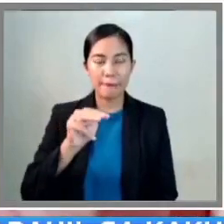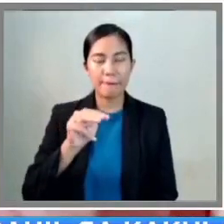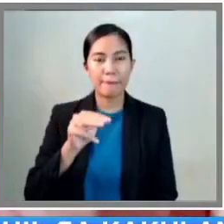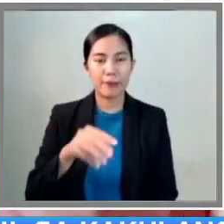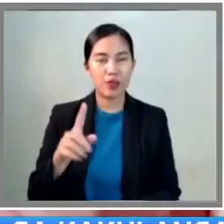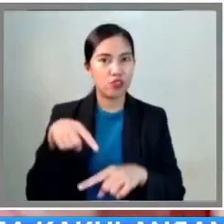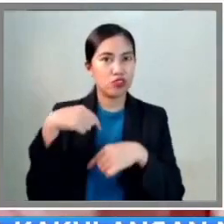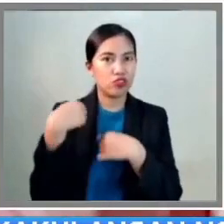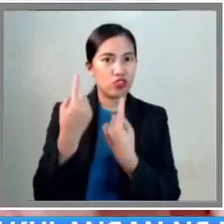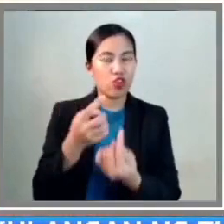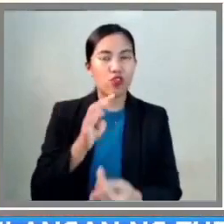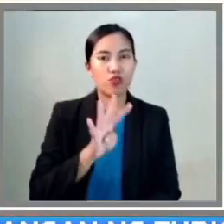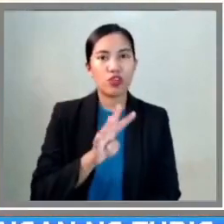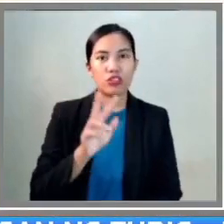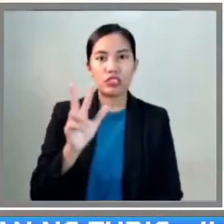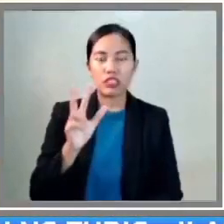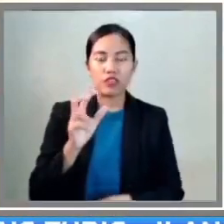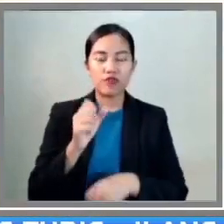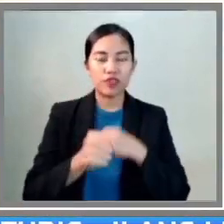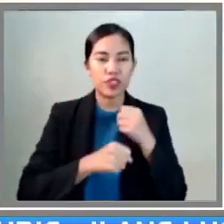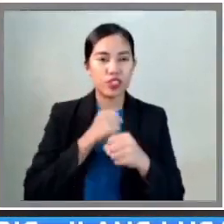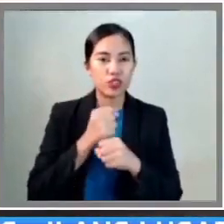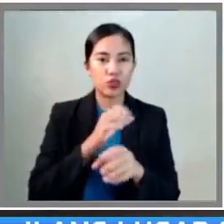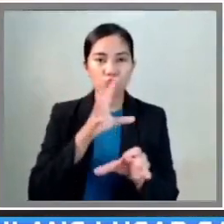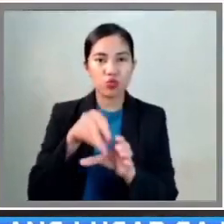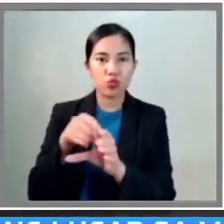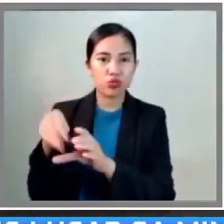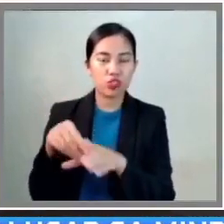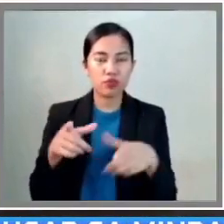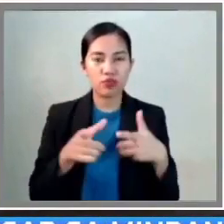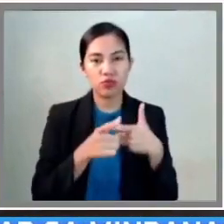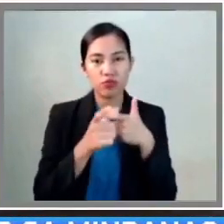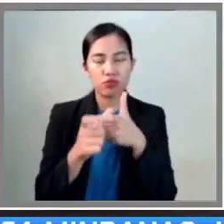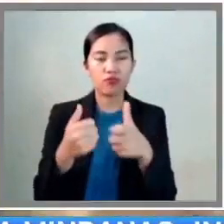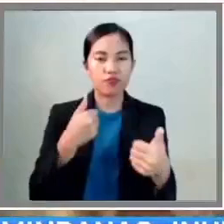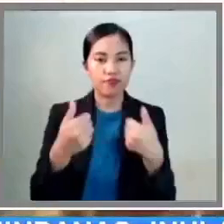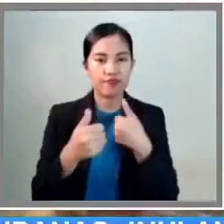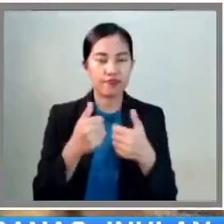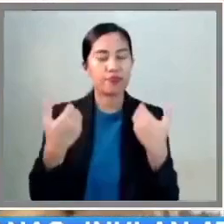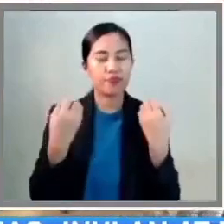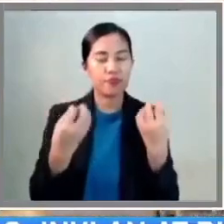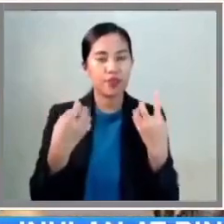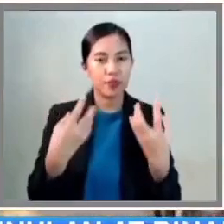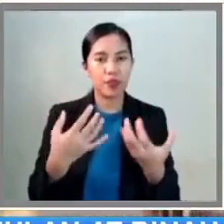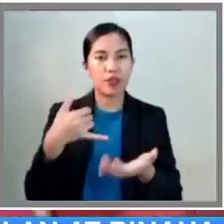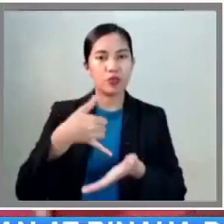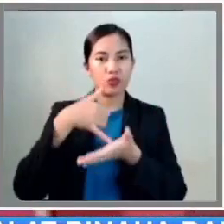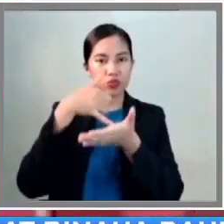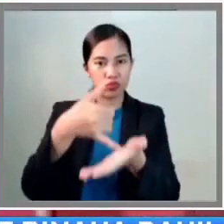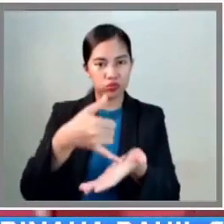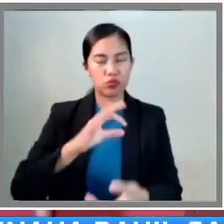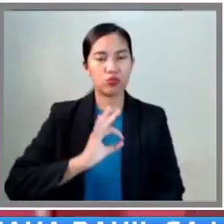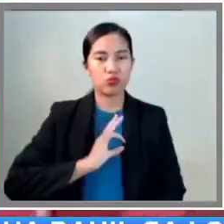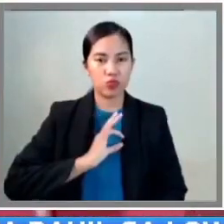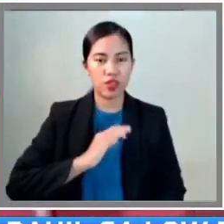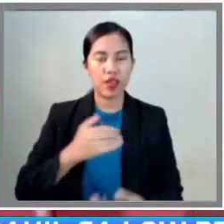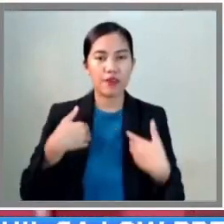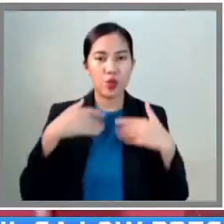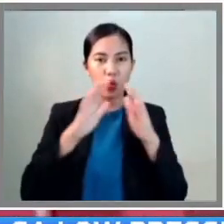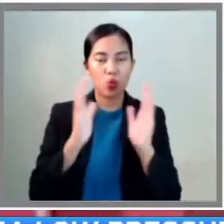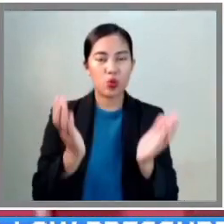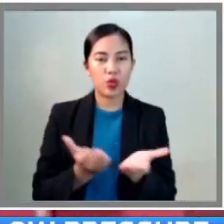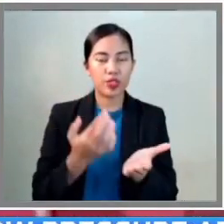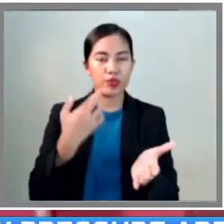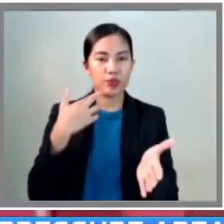na ng maraming medals at trophies. Kasama na riyan ang na-achieve niyang world record para sa kanyang age category sa French Athletics Championships